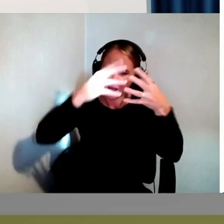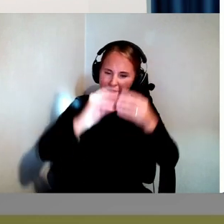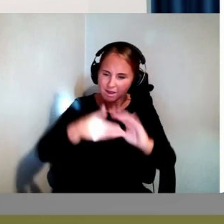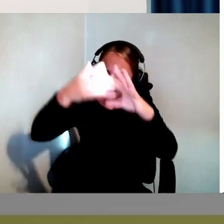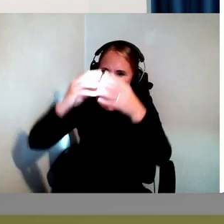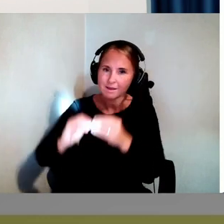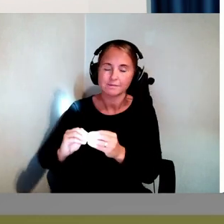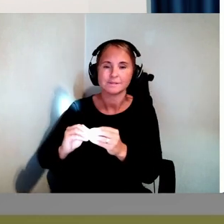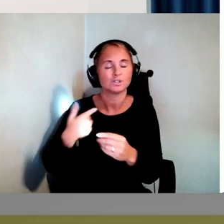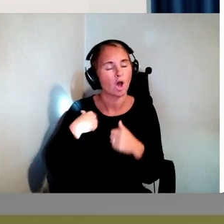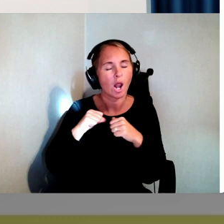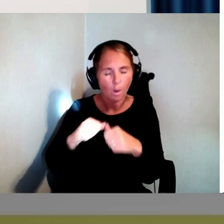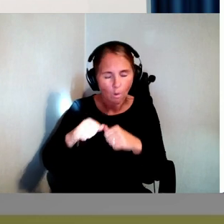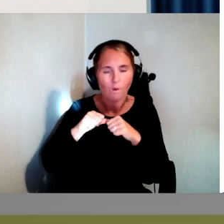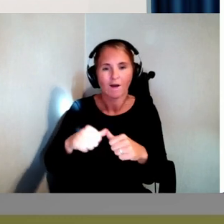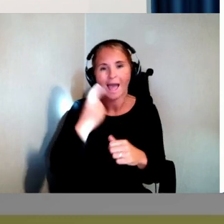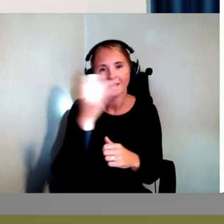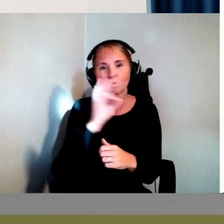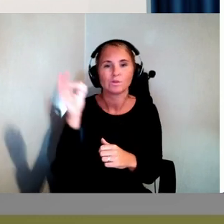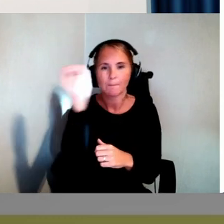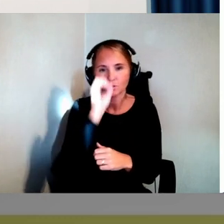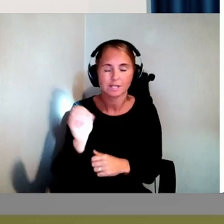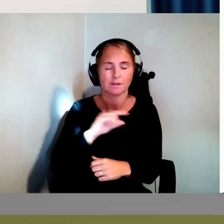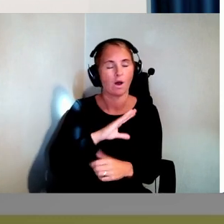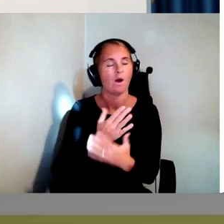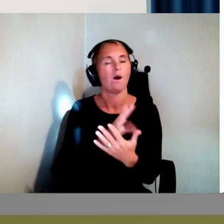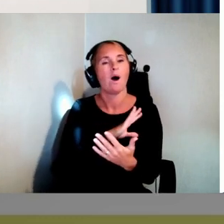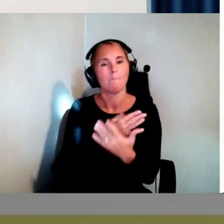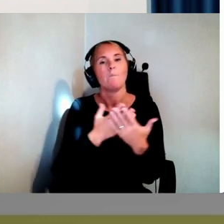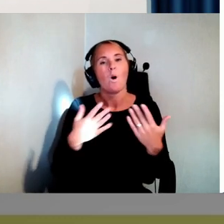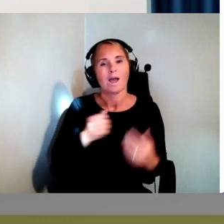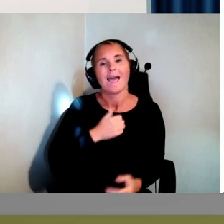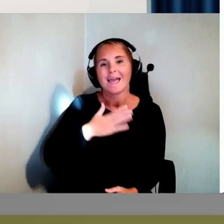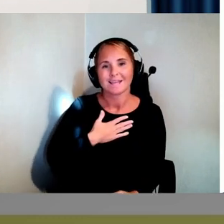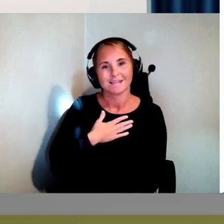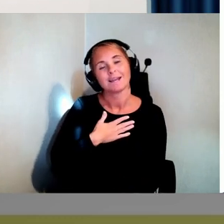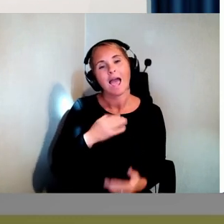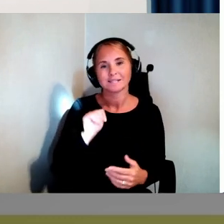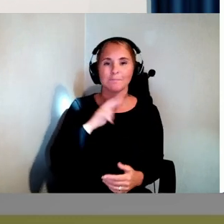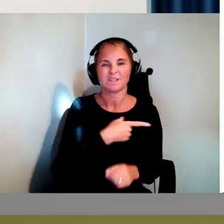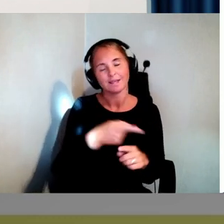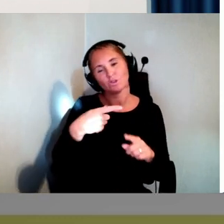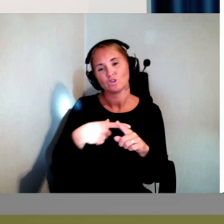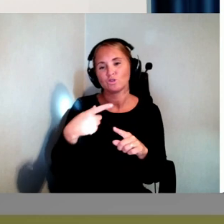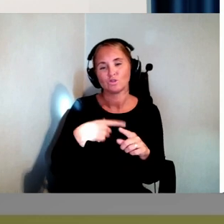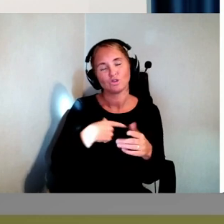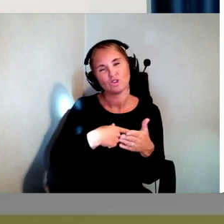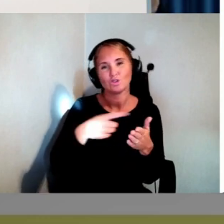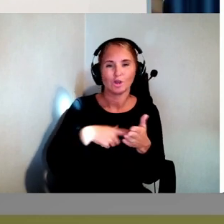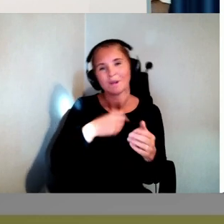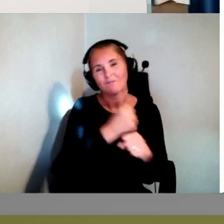100% jag har så många egna exempel på sånt ta in allas perspektiv så kommer man på Just det Just det Just